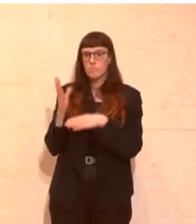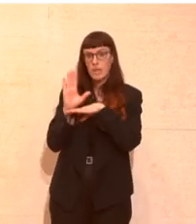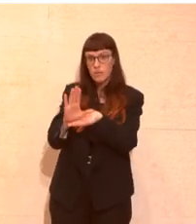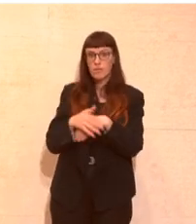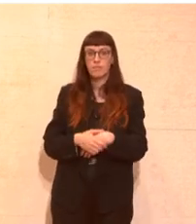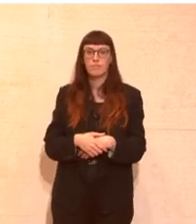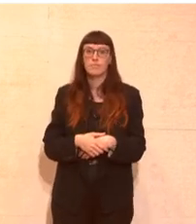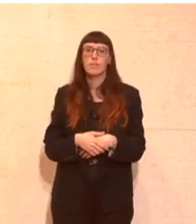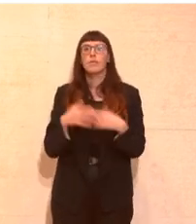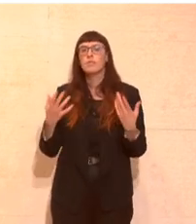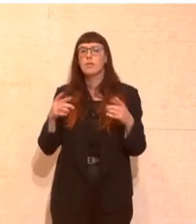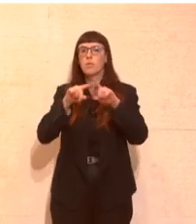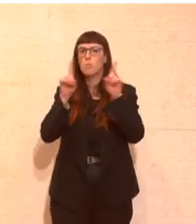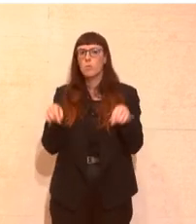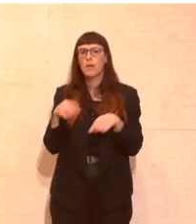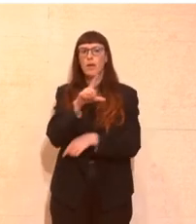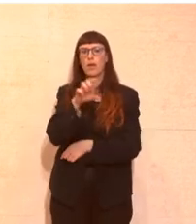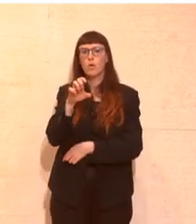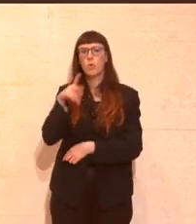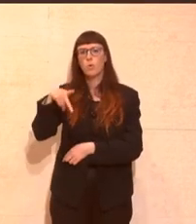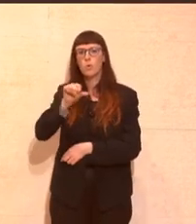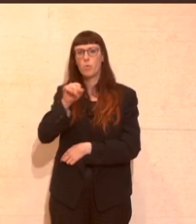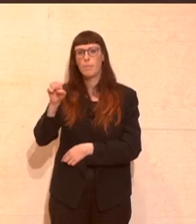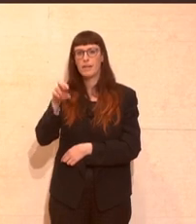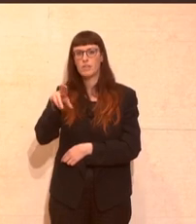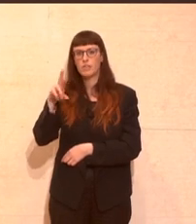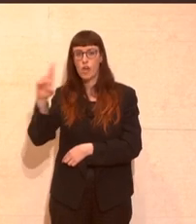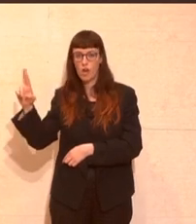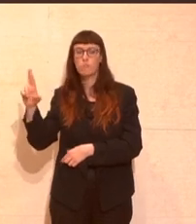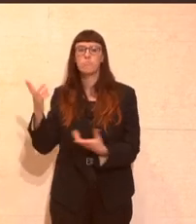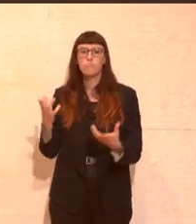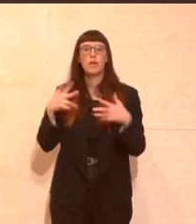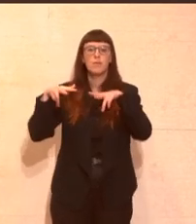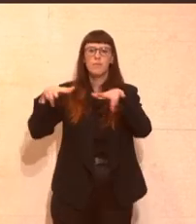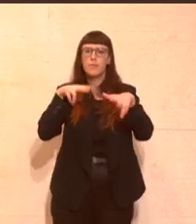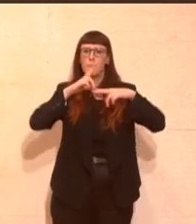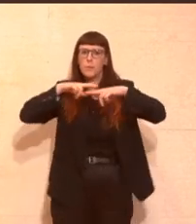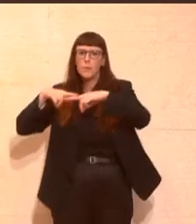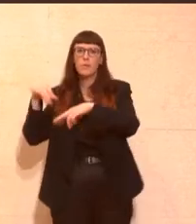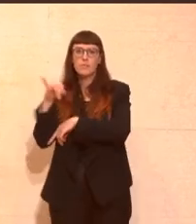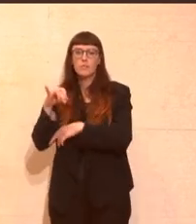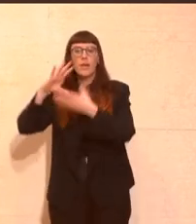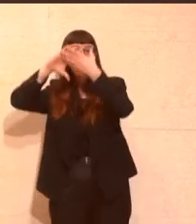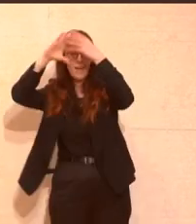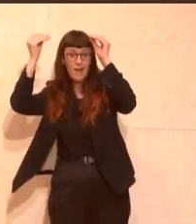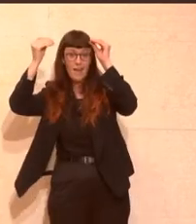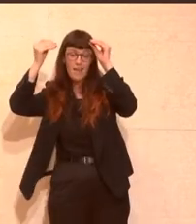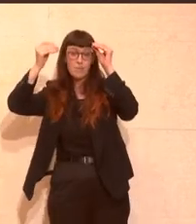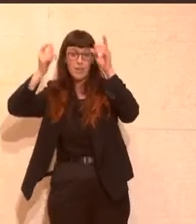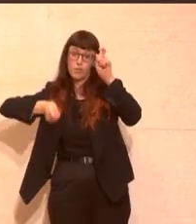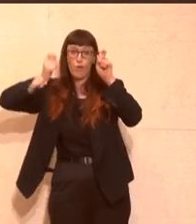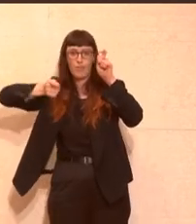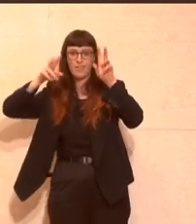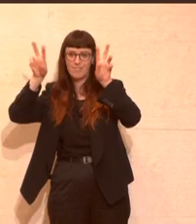Passeur. C'est une vidéo que nous avons réalisée avec Esprit Sorcier. Donc Esprit Sorcier, ça nous parle, notre génération, ça parle aussi